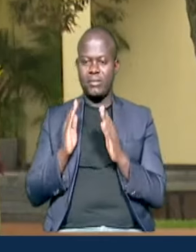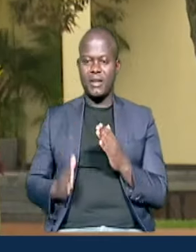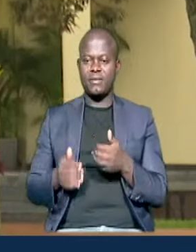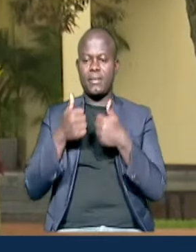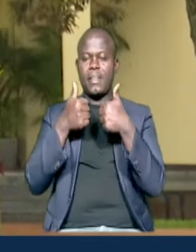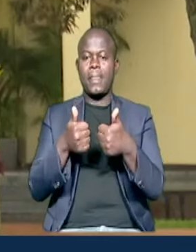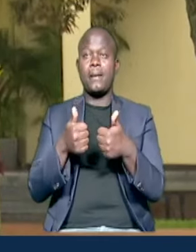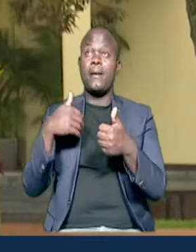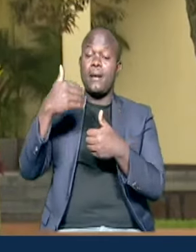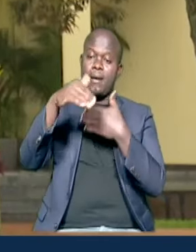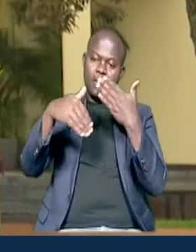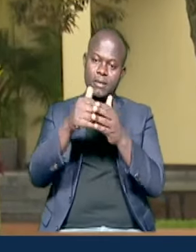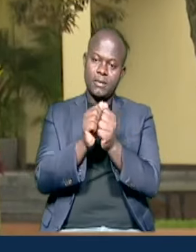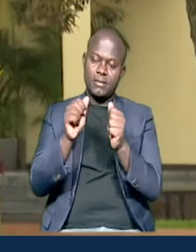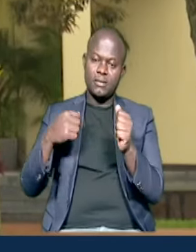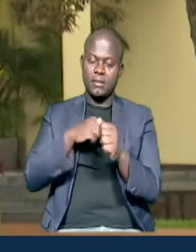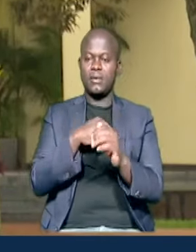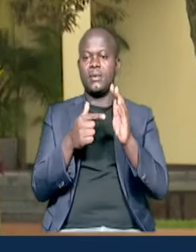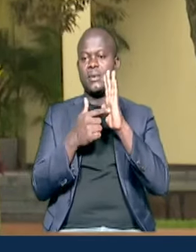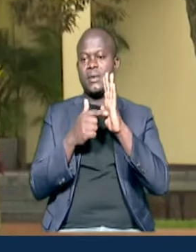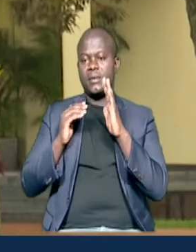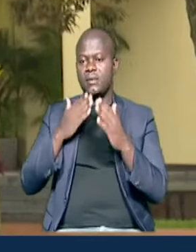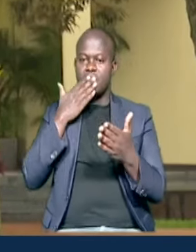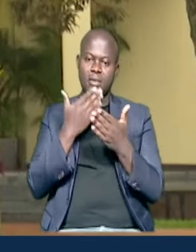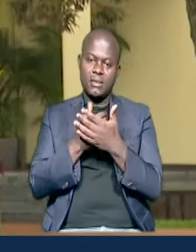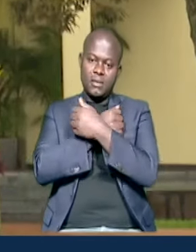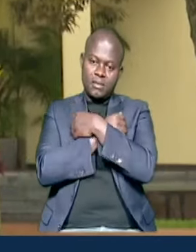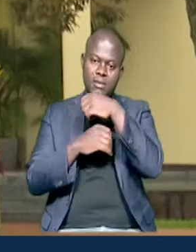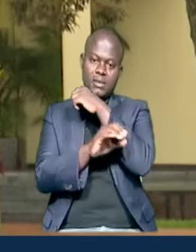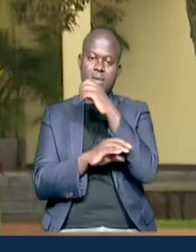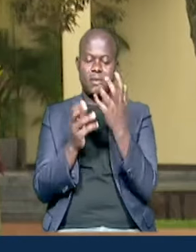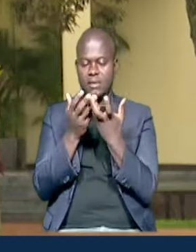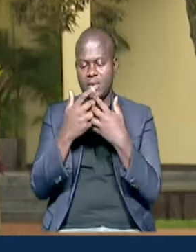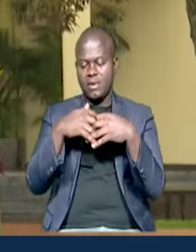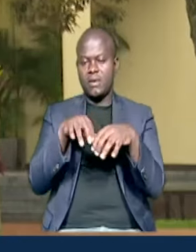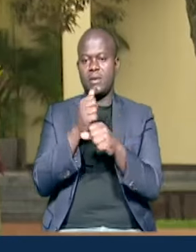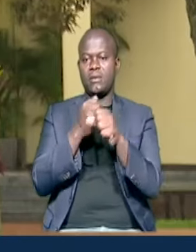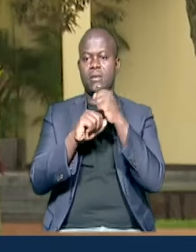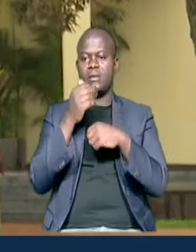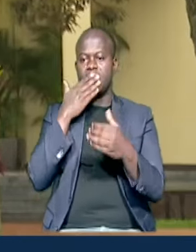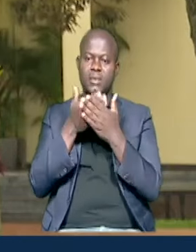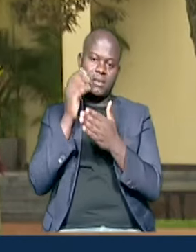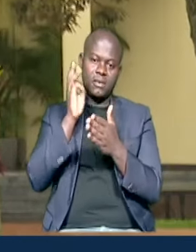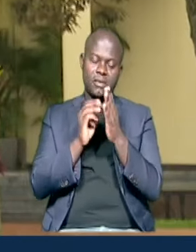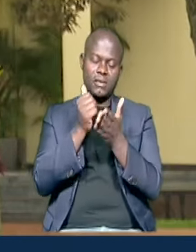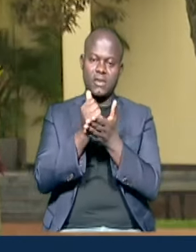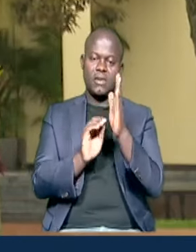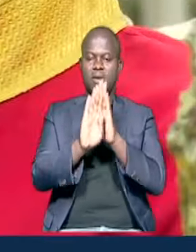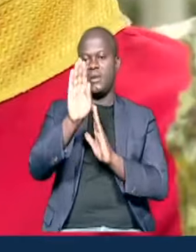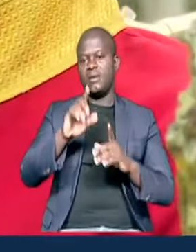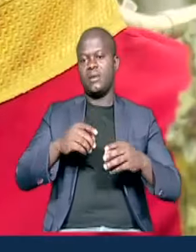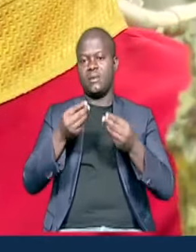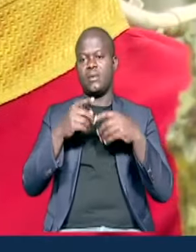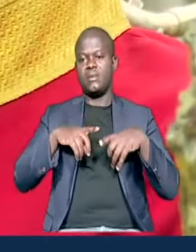hose tukarangwa n'imyitwarire myiza tukarangwa no gukunda igihugu tukunga ubumwe tugakora umurimo unoze uzaduteza imbere ukaduha imyereho